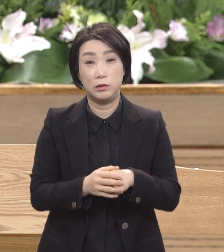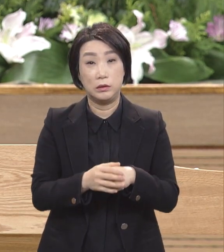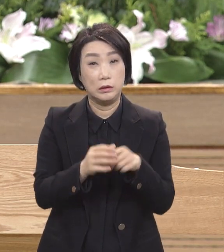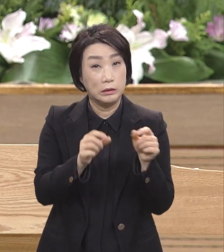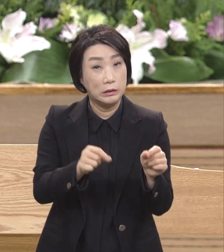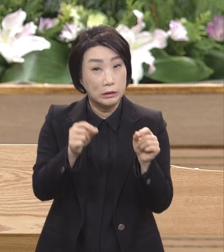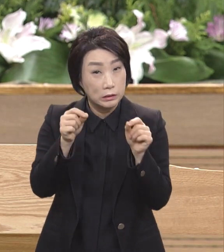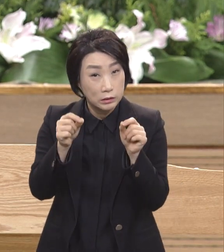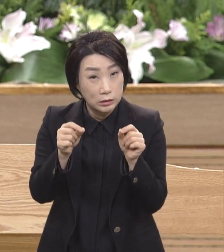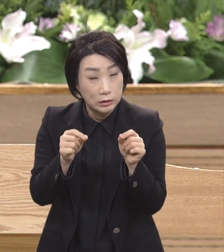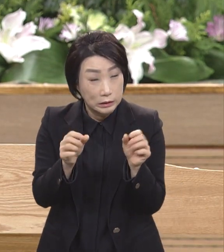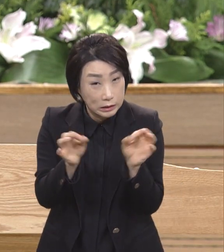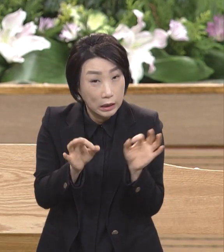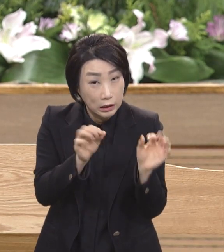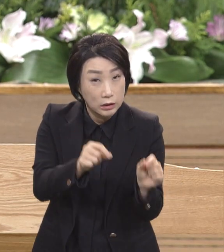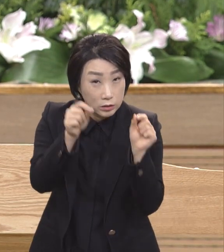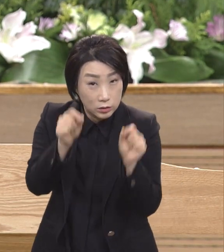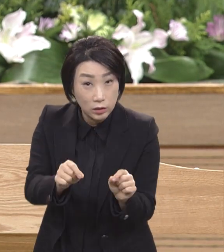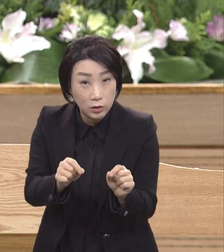연기해 주는 시간이야.